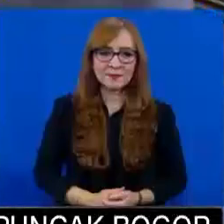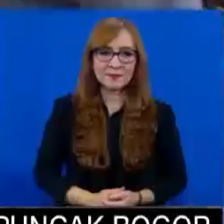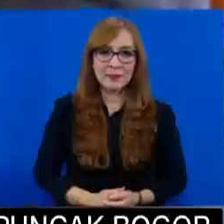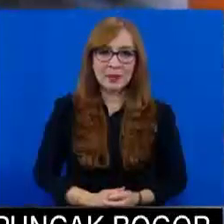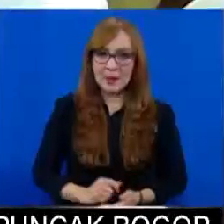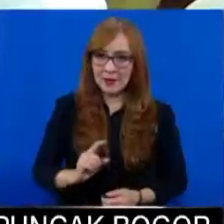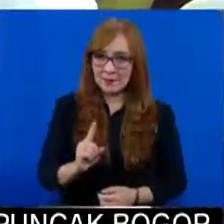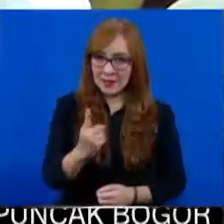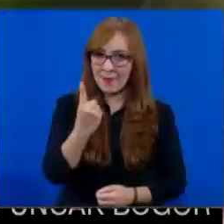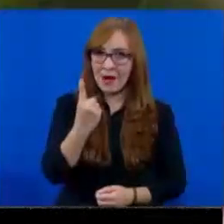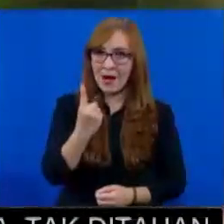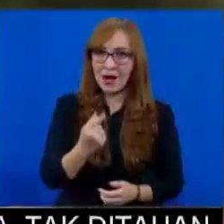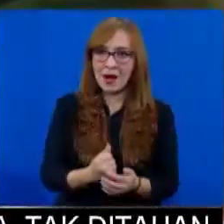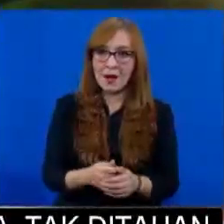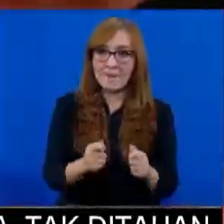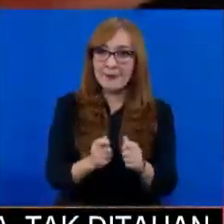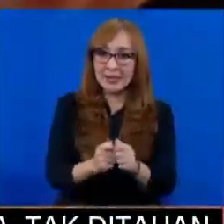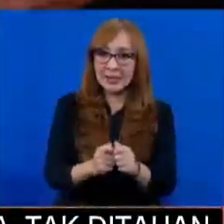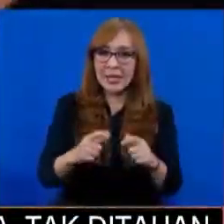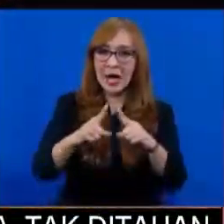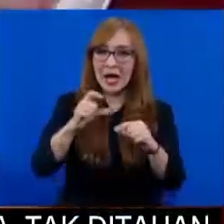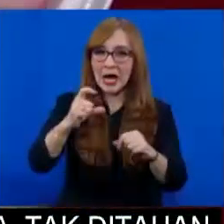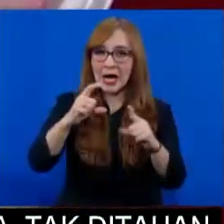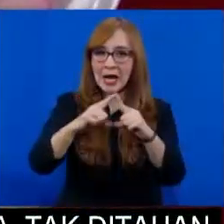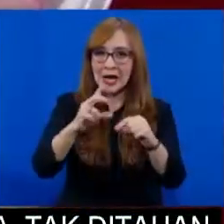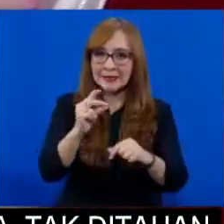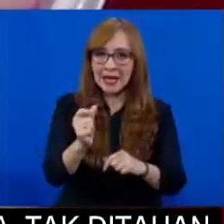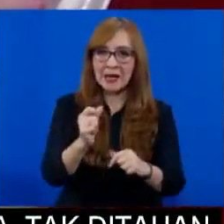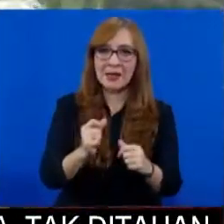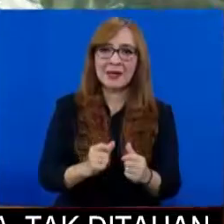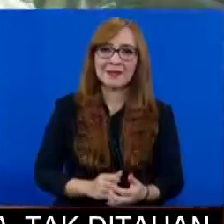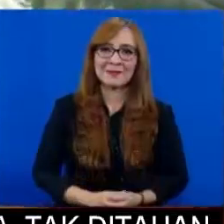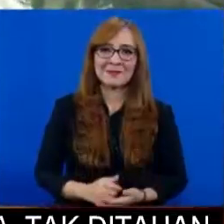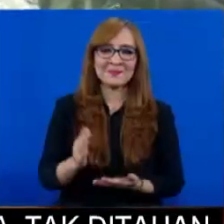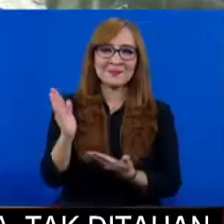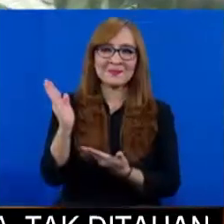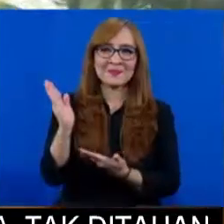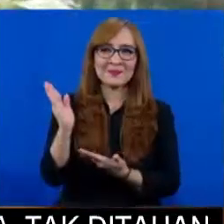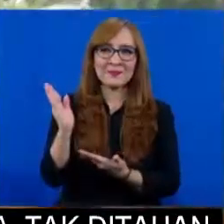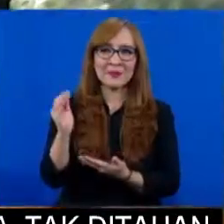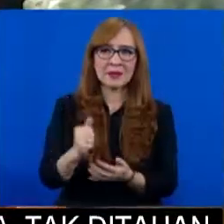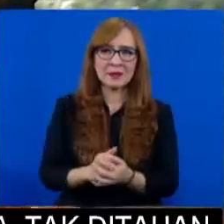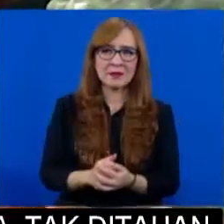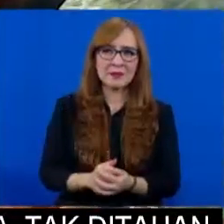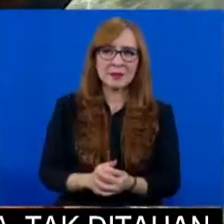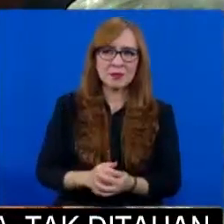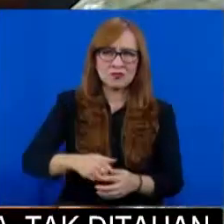Pertama kita buat acar. Ini merupakan campuran mentimun, wortel, dan bawang merah. Ini keras banget dah.